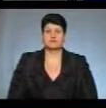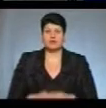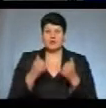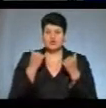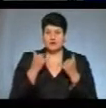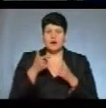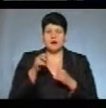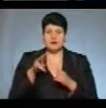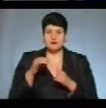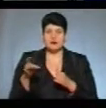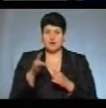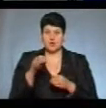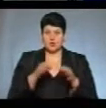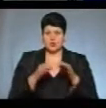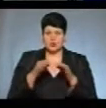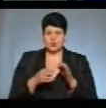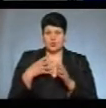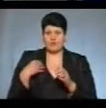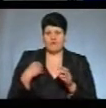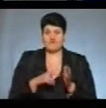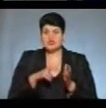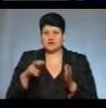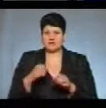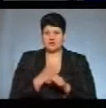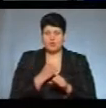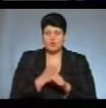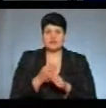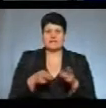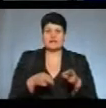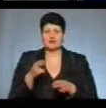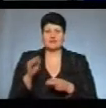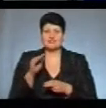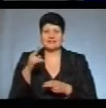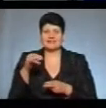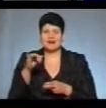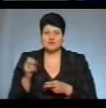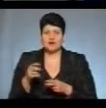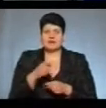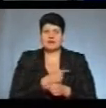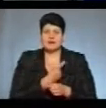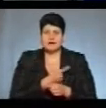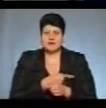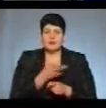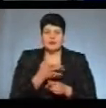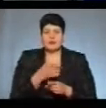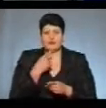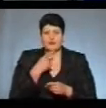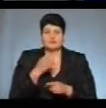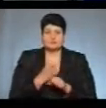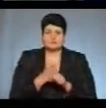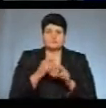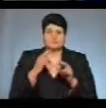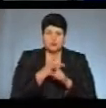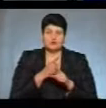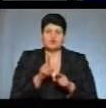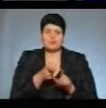Сьогодні Галицький районний суд Львова відсторонив від роботи хірурга Жидачівської районної лікарні Юрія Михайлюка, якого підозрюють у службовій недбалості, що